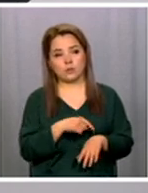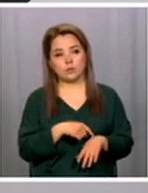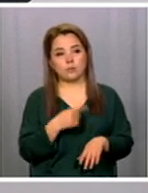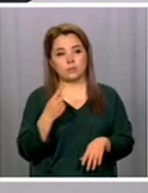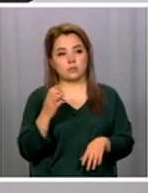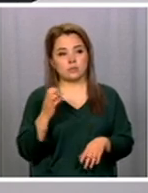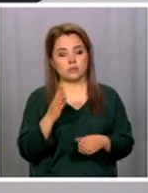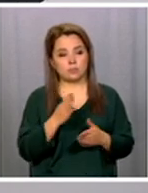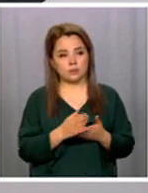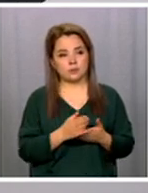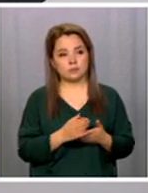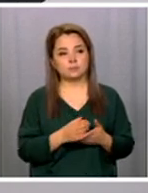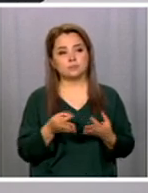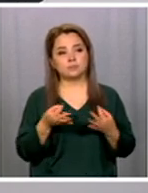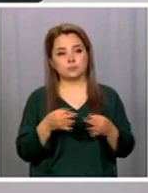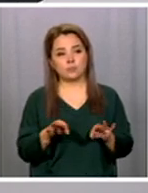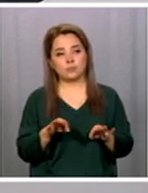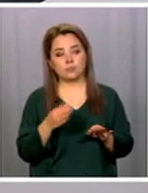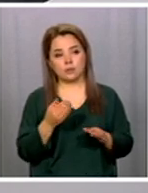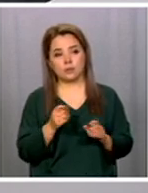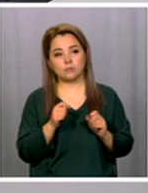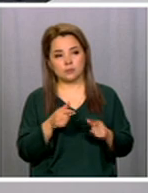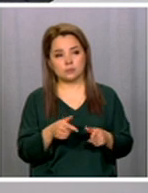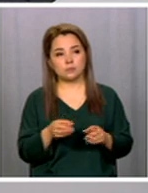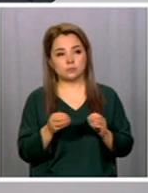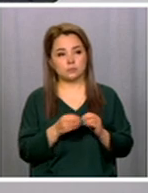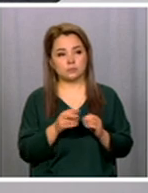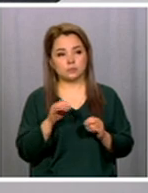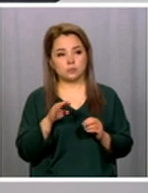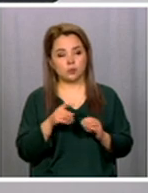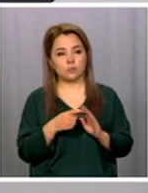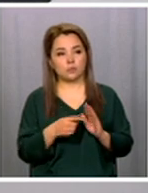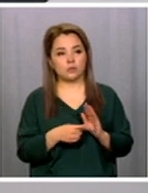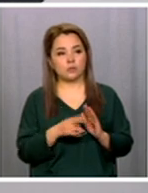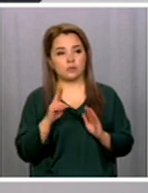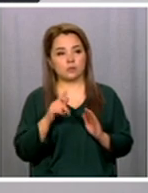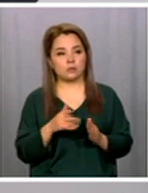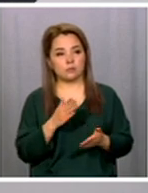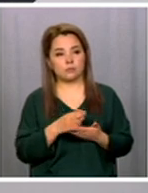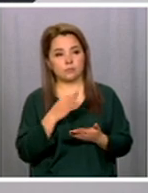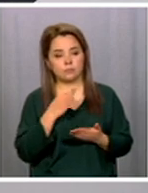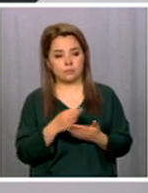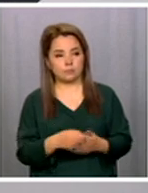бізде, еркін түсу үдеуі 10 ньютон бөлінген килограмм.